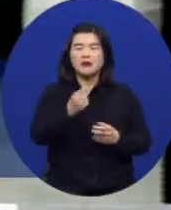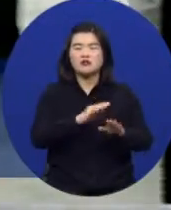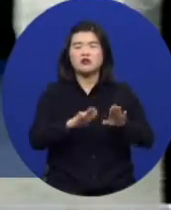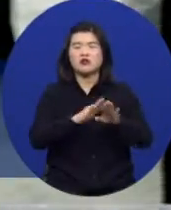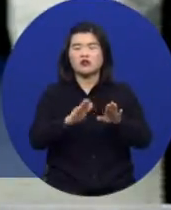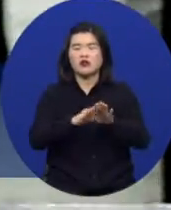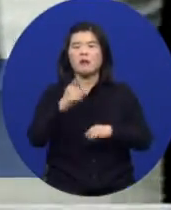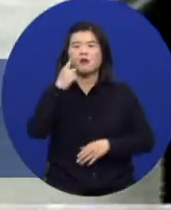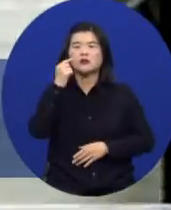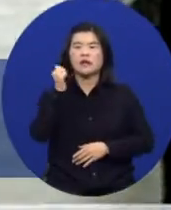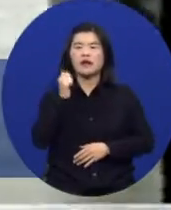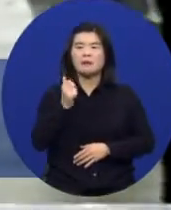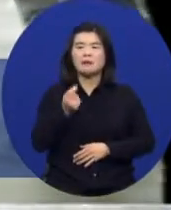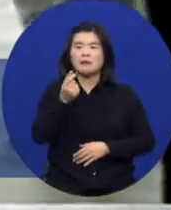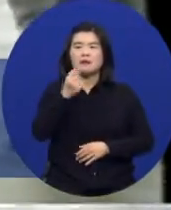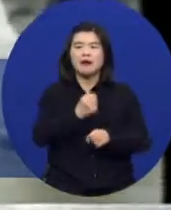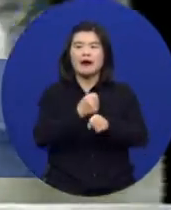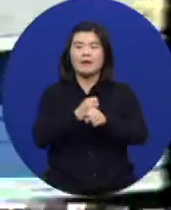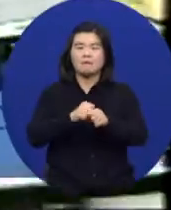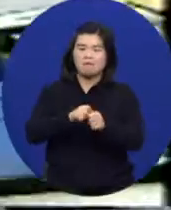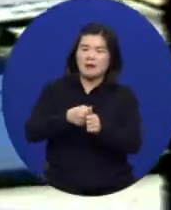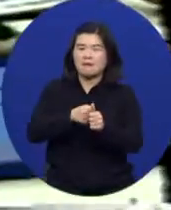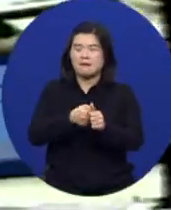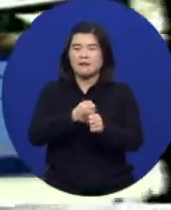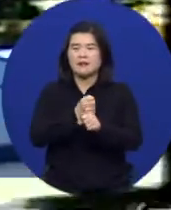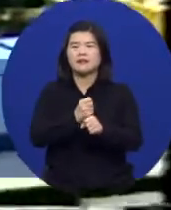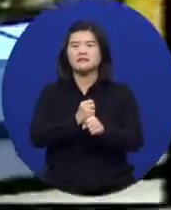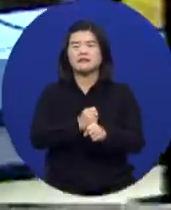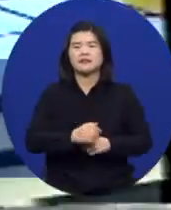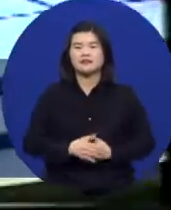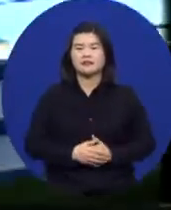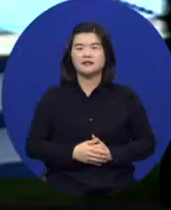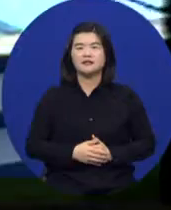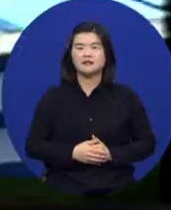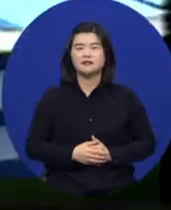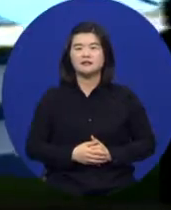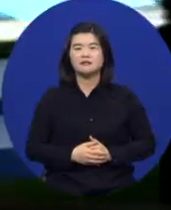주자 막그 빨리빨리 하라고 막 이런 식으로 안면을 놓는 거라